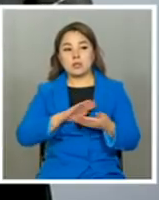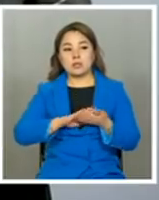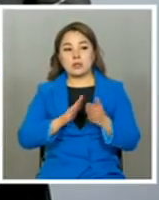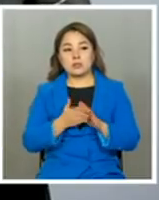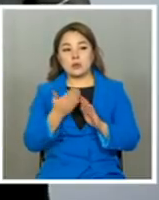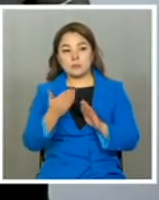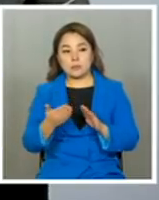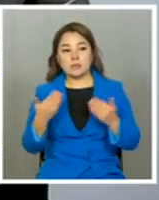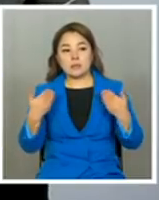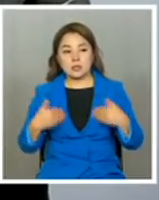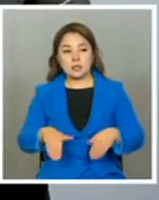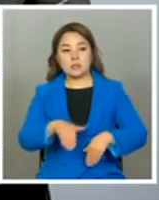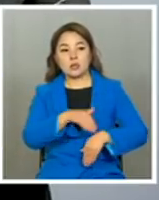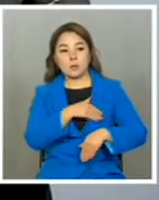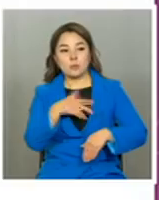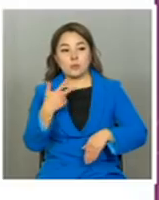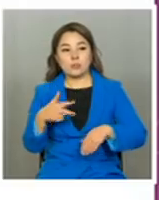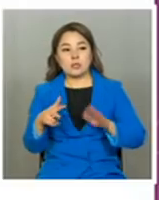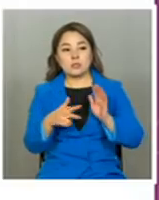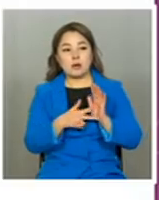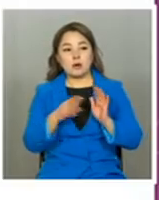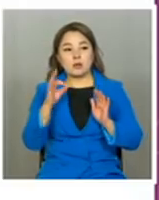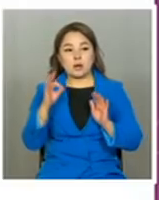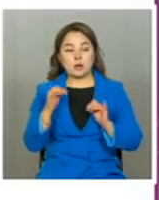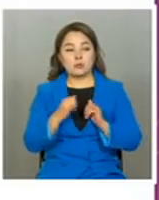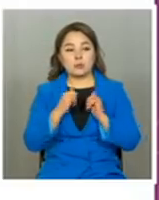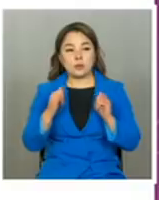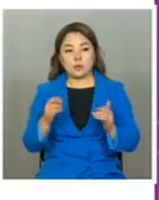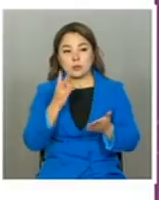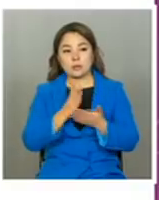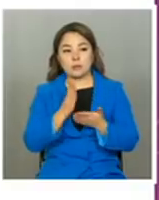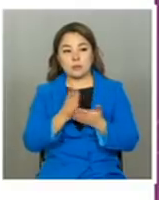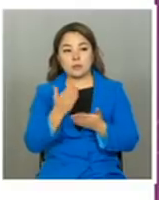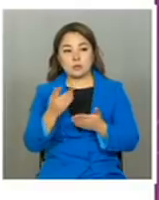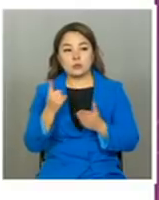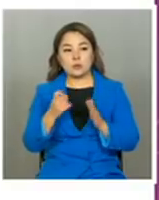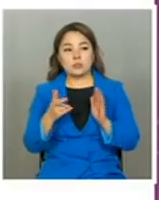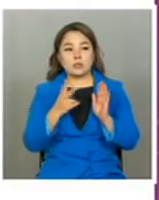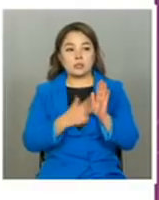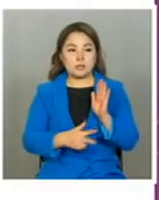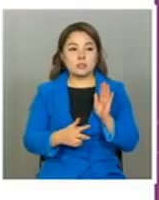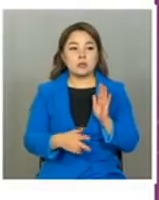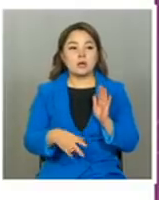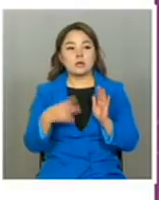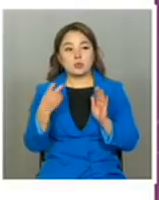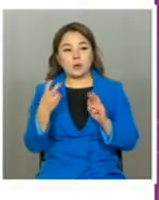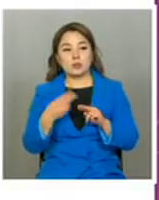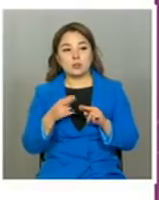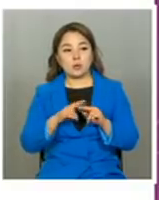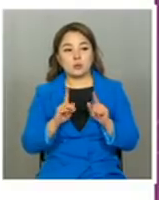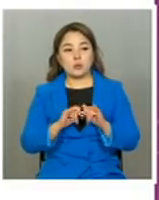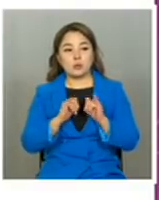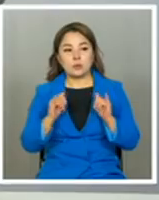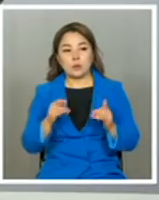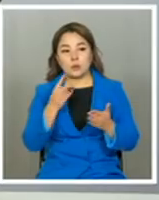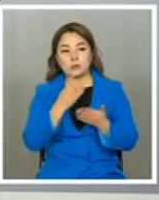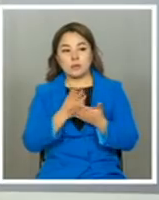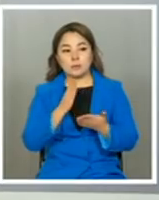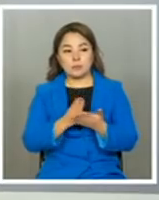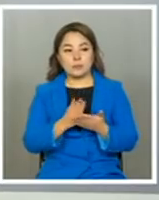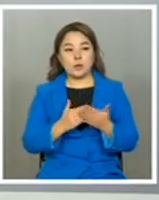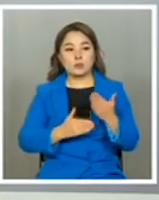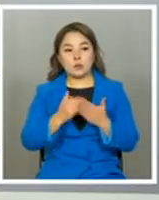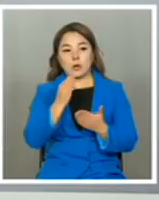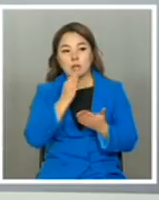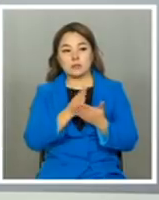температурасы тіпті 38 градусқа дейін жетеді, ал қысымы 180-200 сынап бағанасына дейін көтерілуі ықтимал. Жоғарда